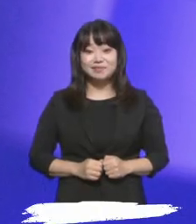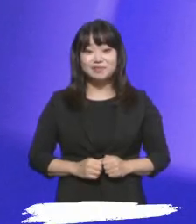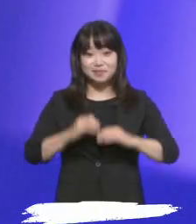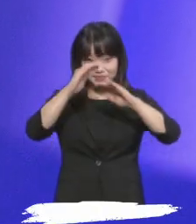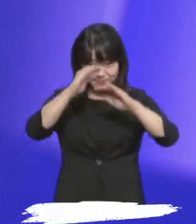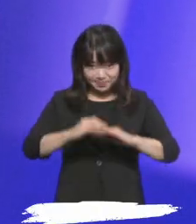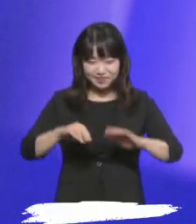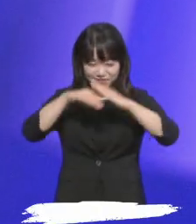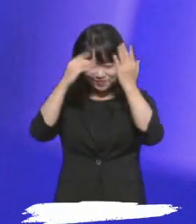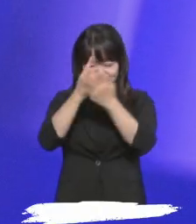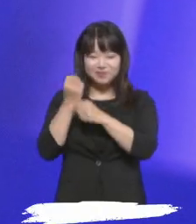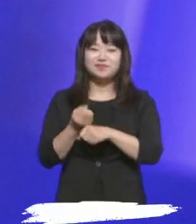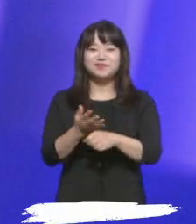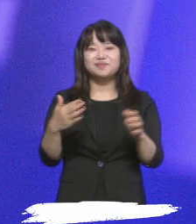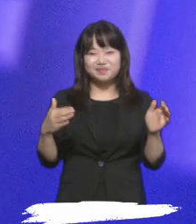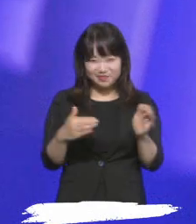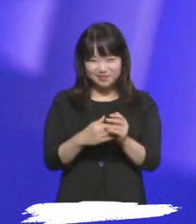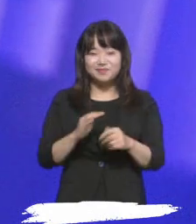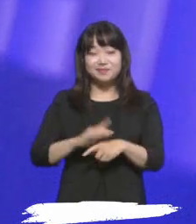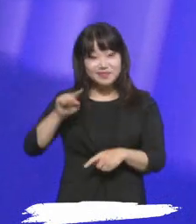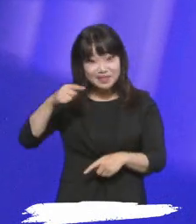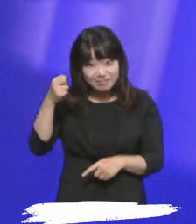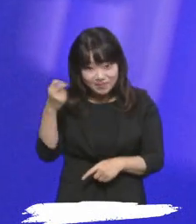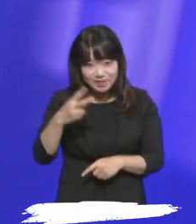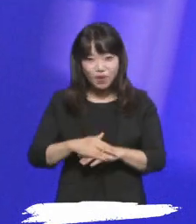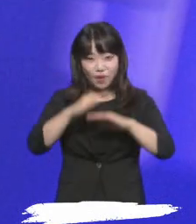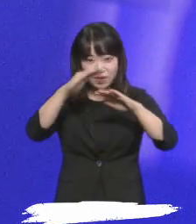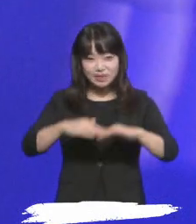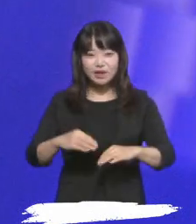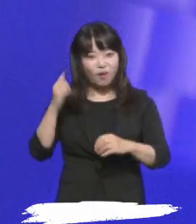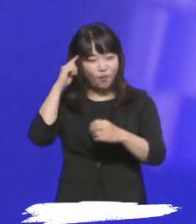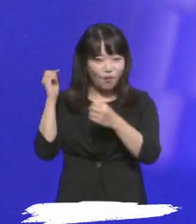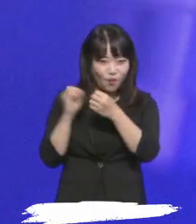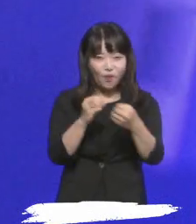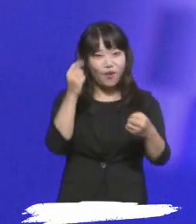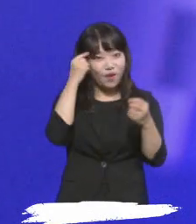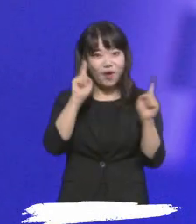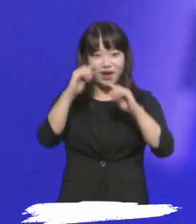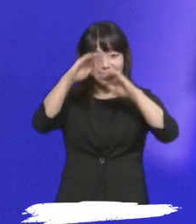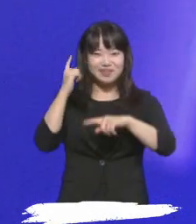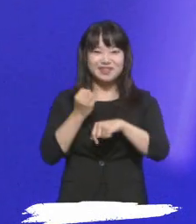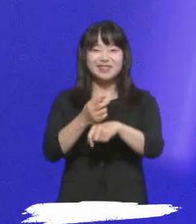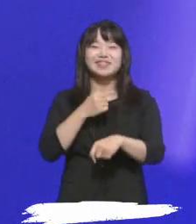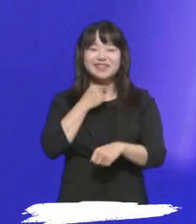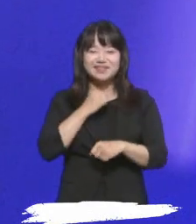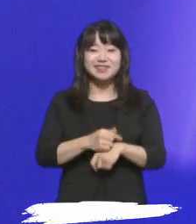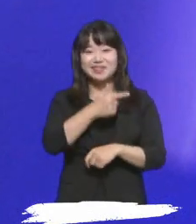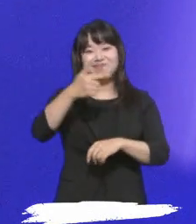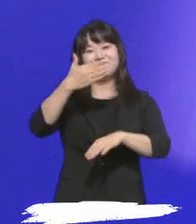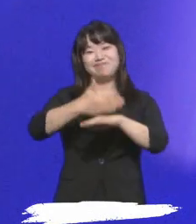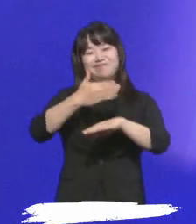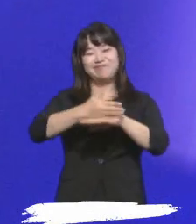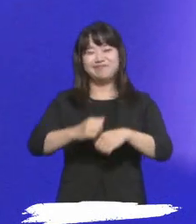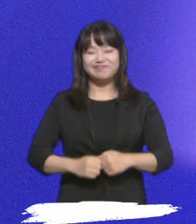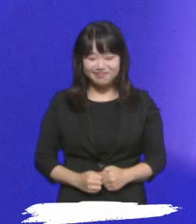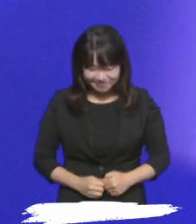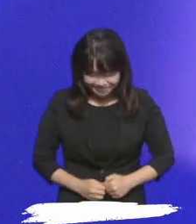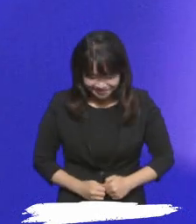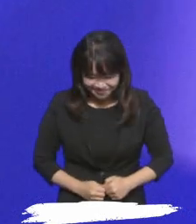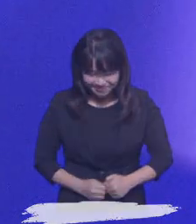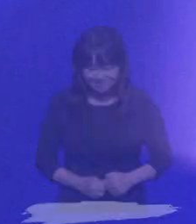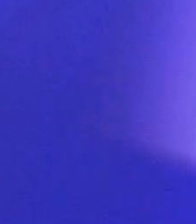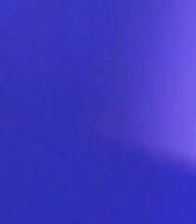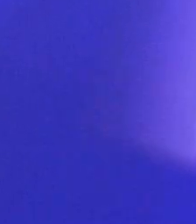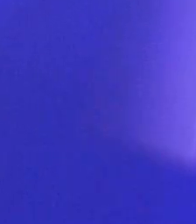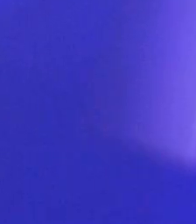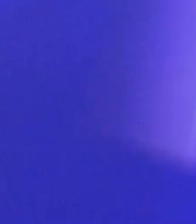저희가 준비한 소식은 여기까지입니다. 다음 시간에도 지역에 힘이 되는 소식과 함께 돌아오겠습니다. 시청해주신 여러분 고맙습니다.